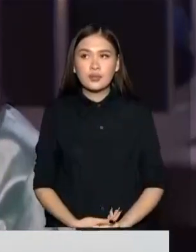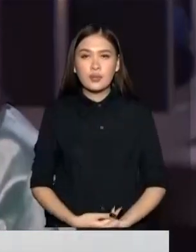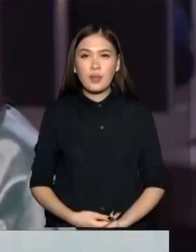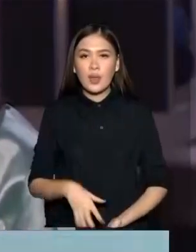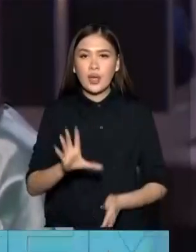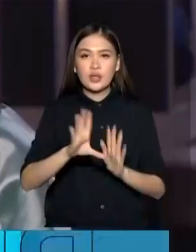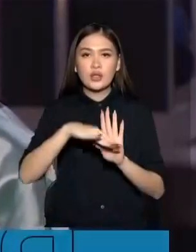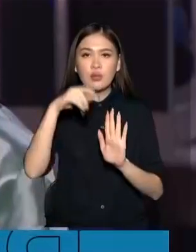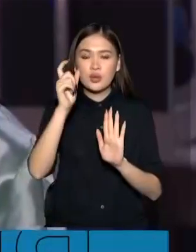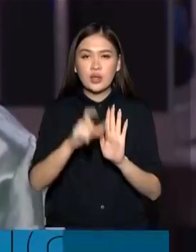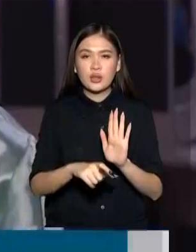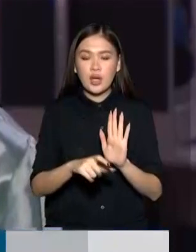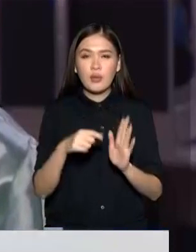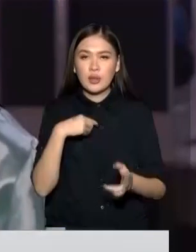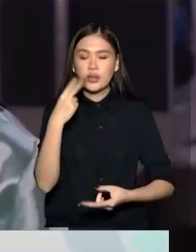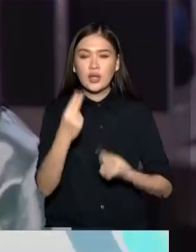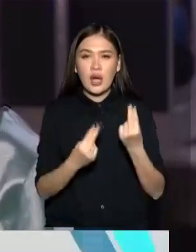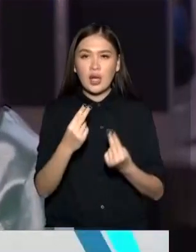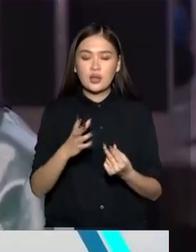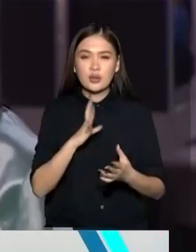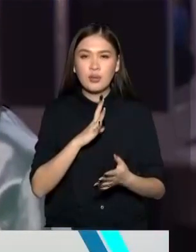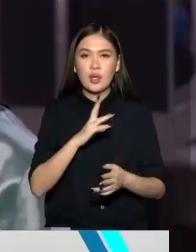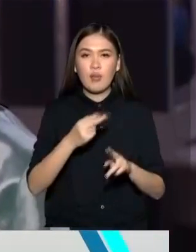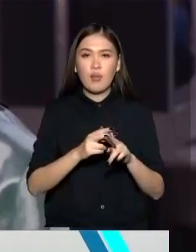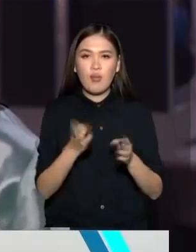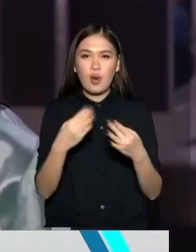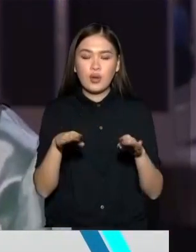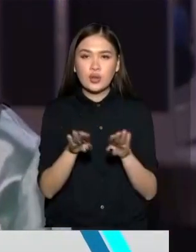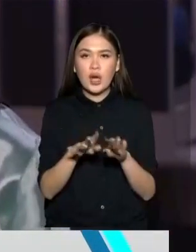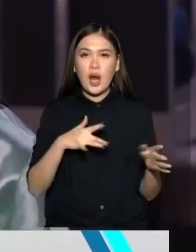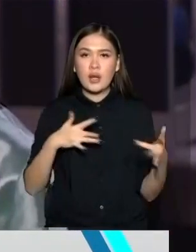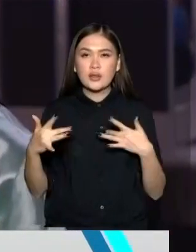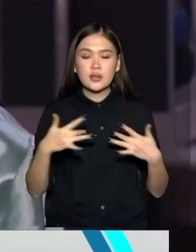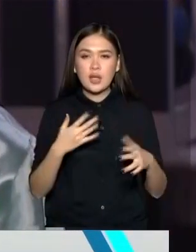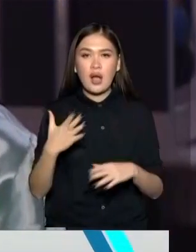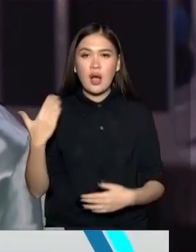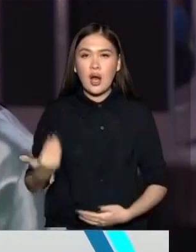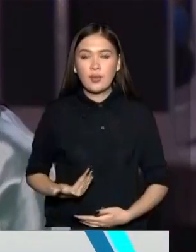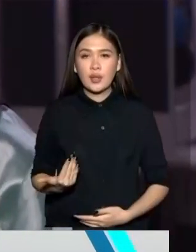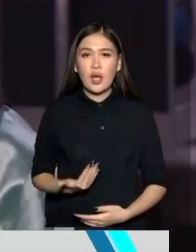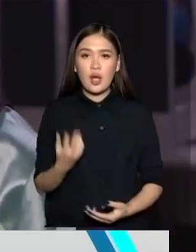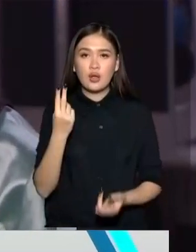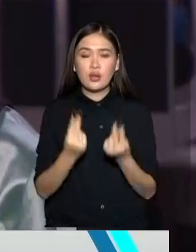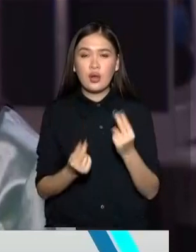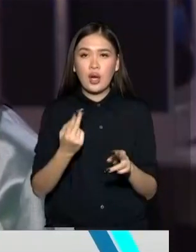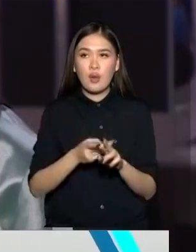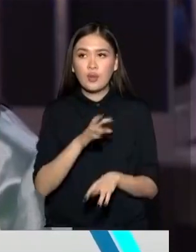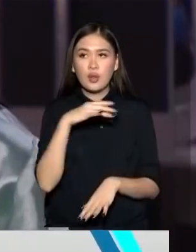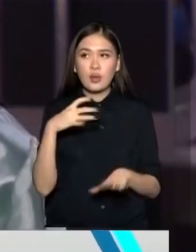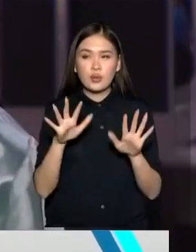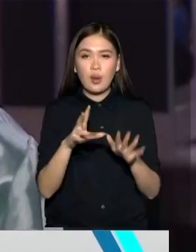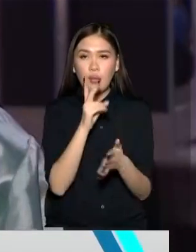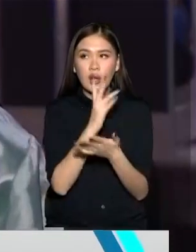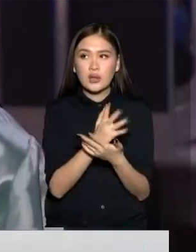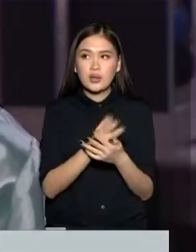депутат Я играю помощника депутата Который больше похож на артиста так скажем комедийная роль многие моменты которые мы показываем